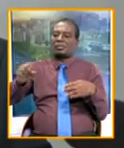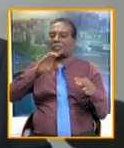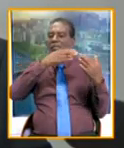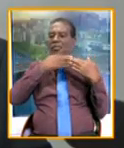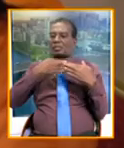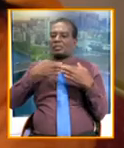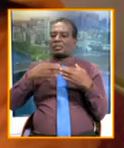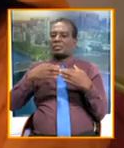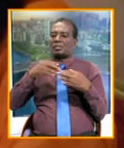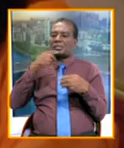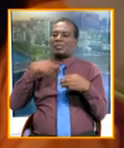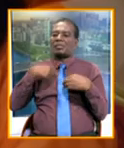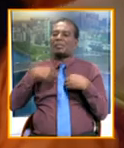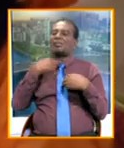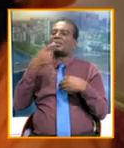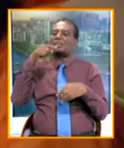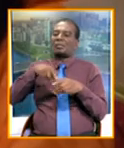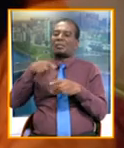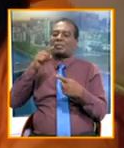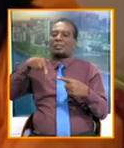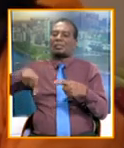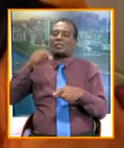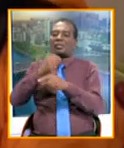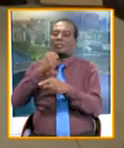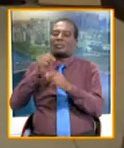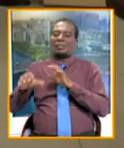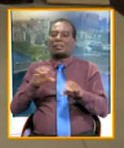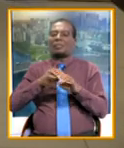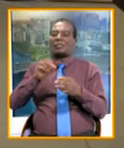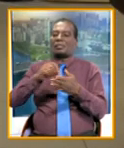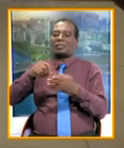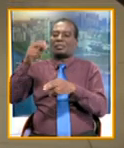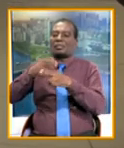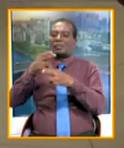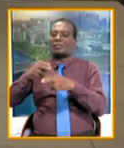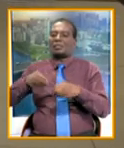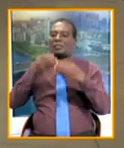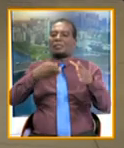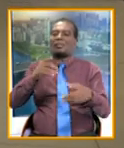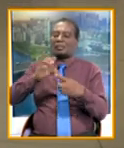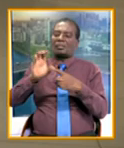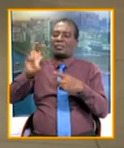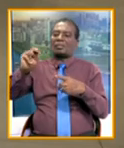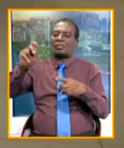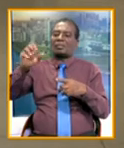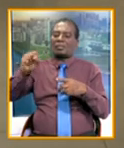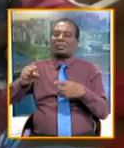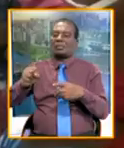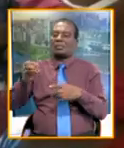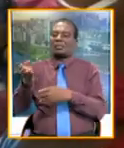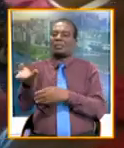travailleurs indépendants, a expliqué que le travailleur qui se fait enrôler doit verser à la CNPS des cotisations